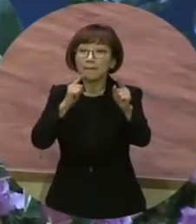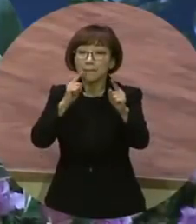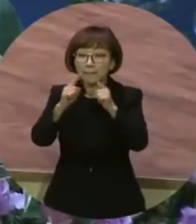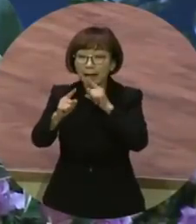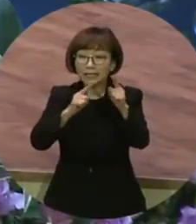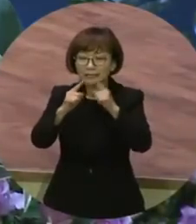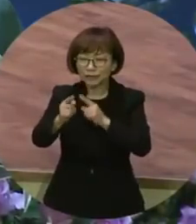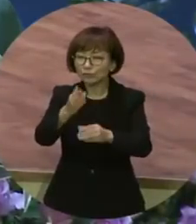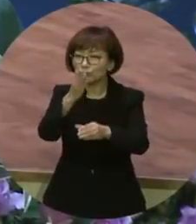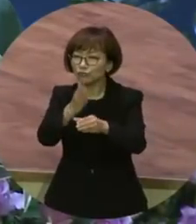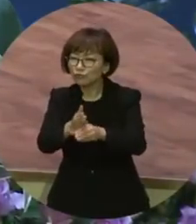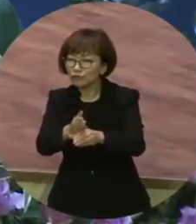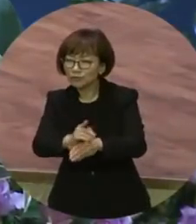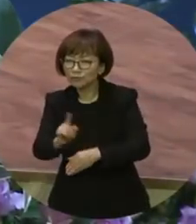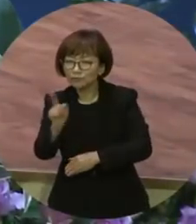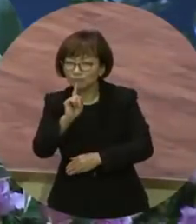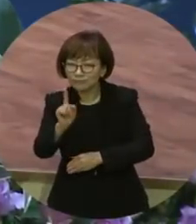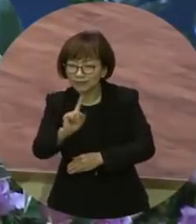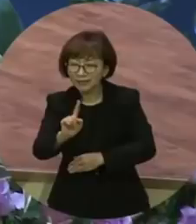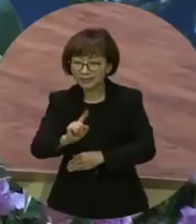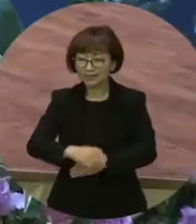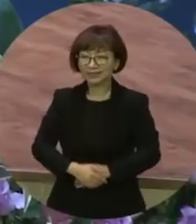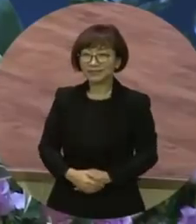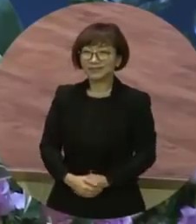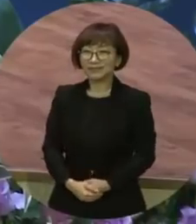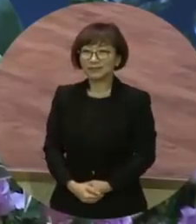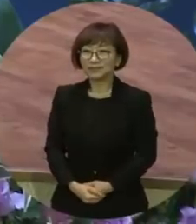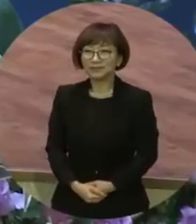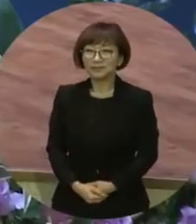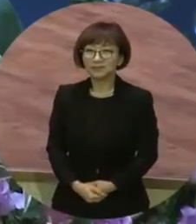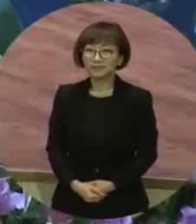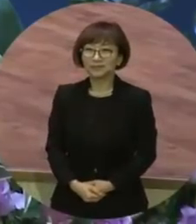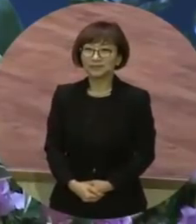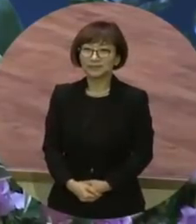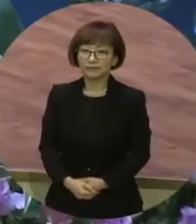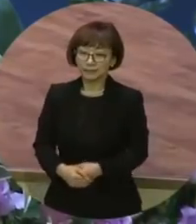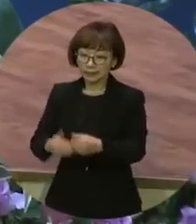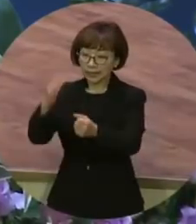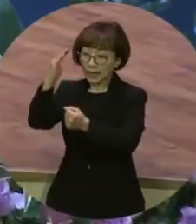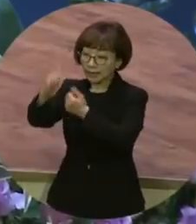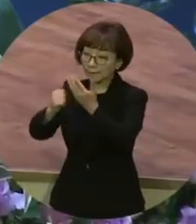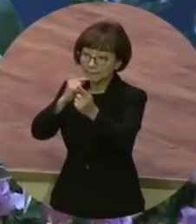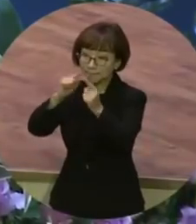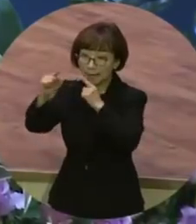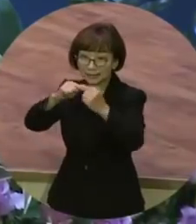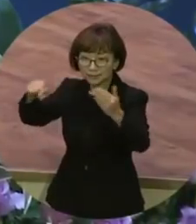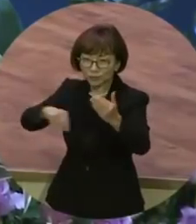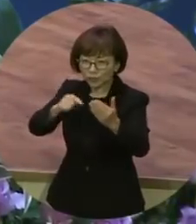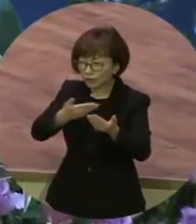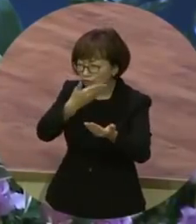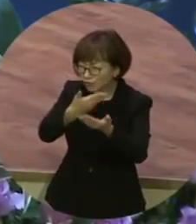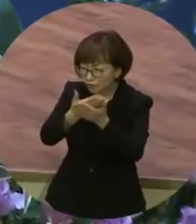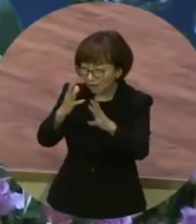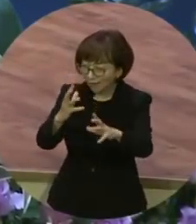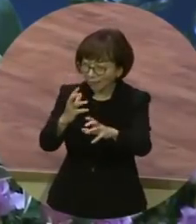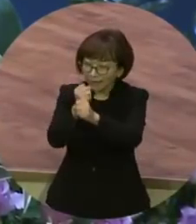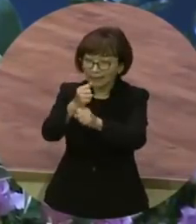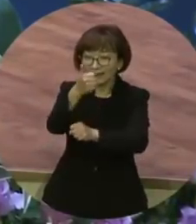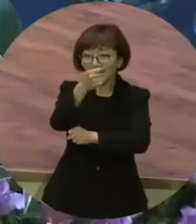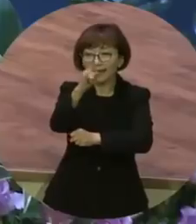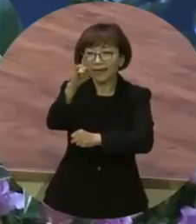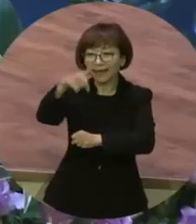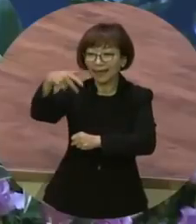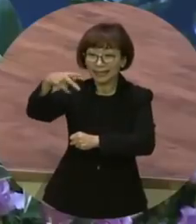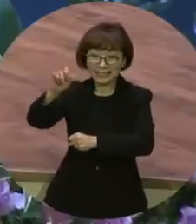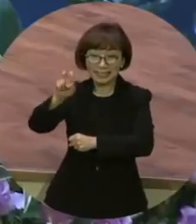많이 읽는 그 삶을 말하는 것입니까? 그게 아니죠. 하나님의 말씀에도 핵심이 있습니다. 그 핵심 역시 성경 기록되어